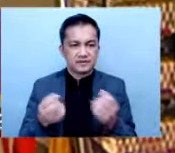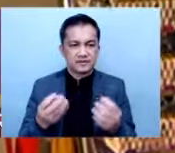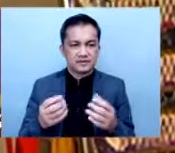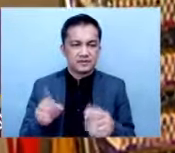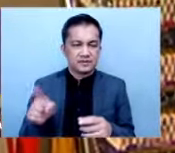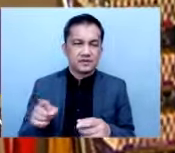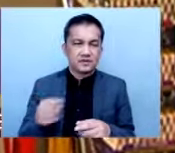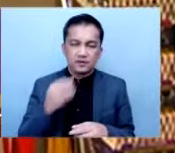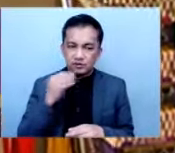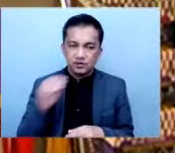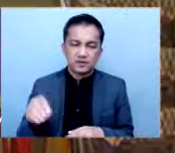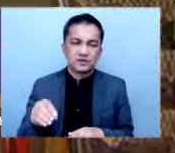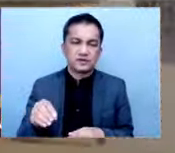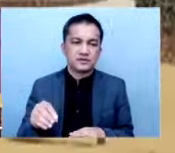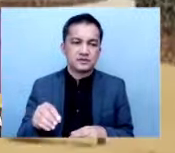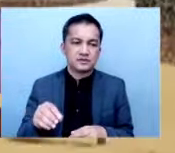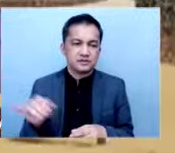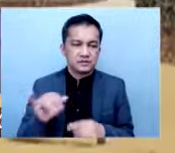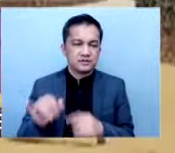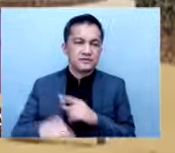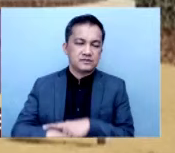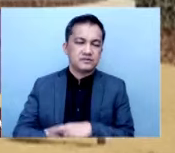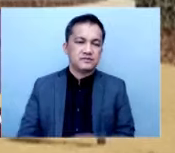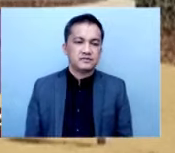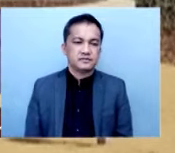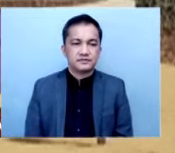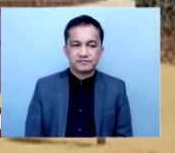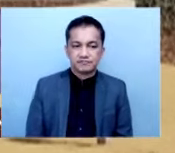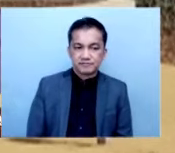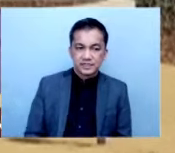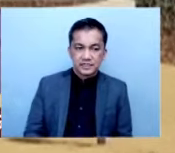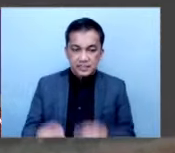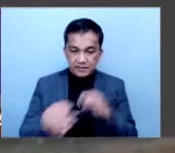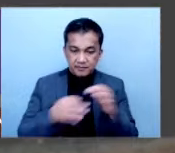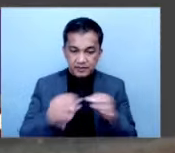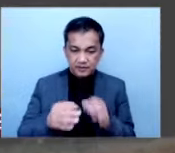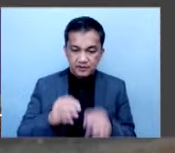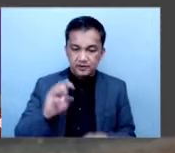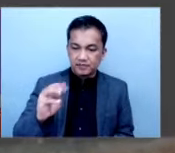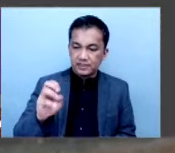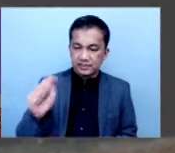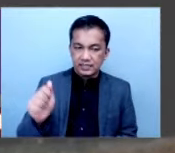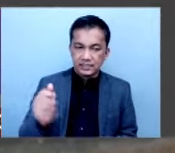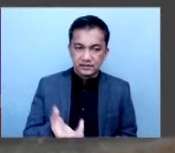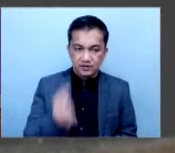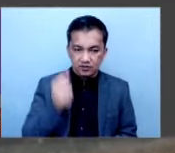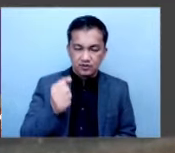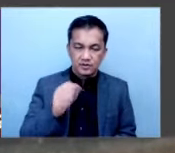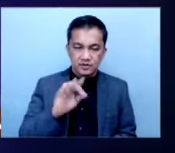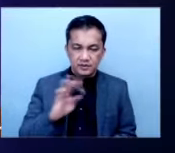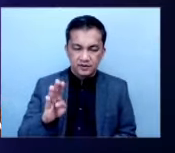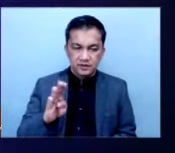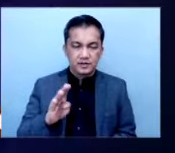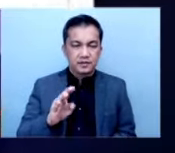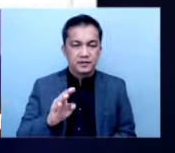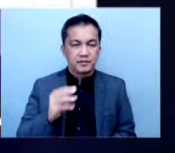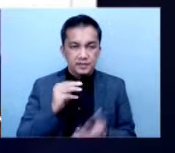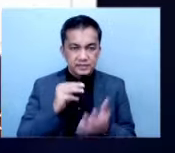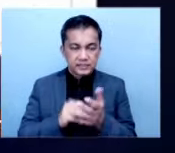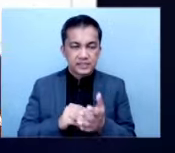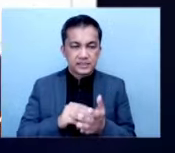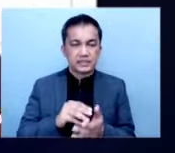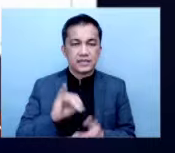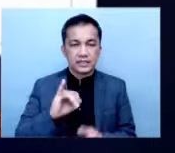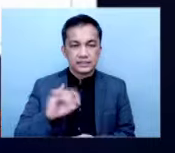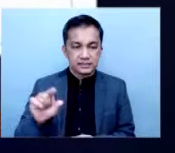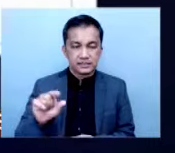umo-order ganong oras paliwanag ng Meta ang kumpanyang may-ari ng Facebook Messenger at Instagram nagkaroon sila ng